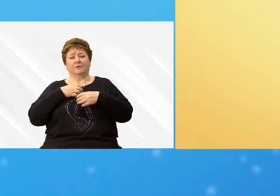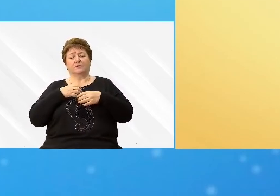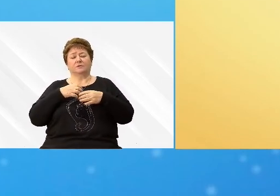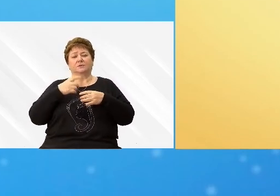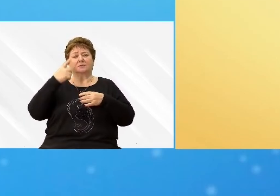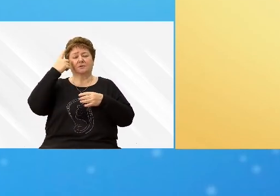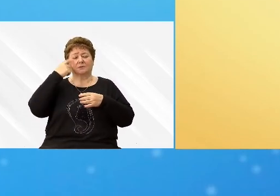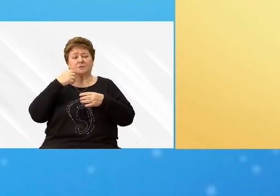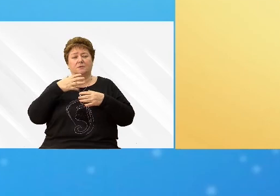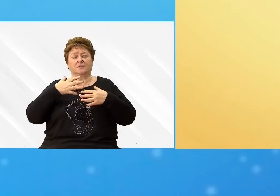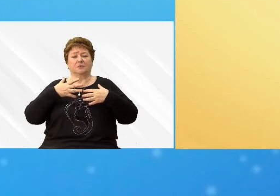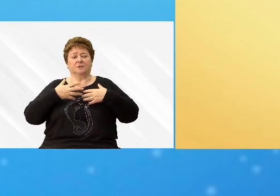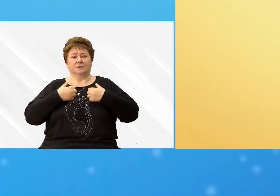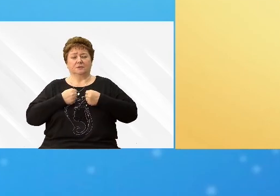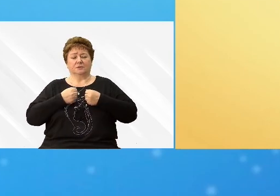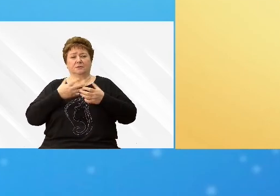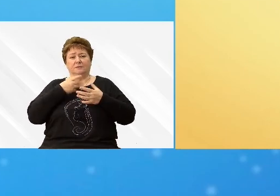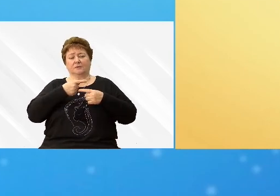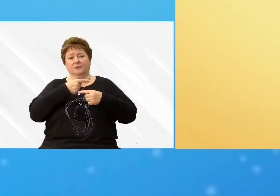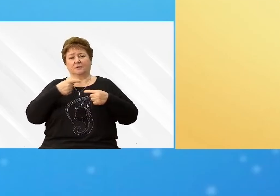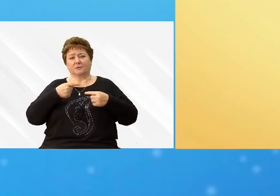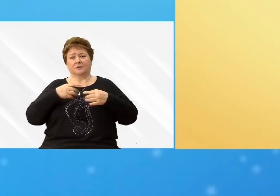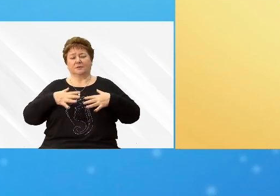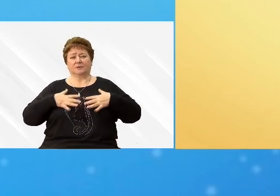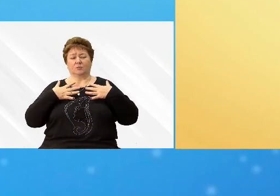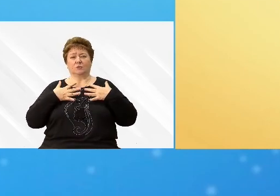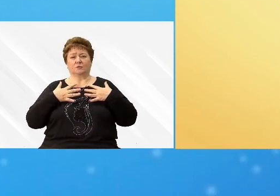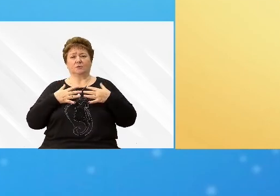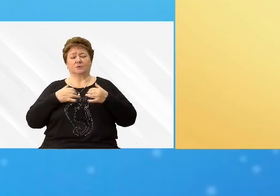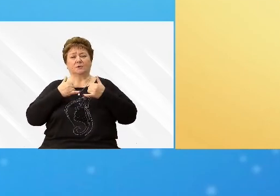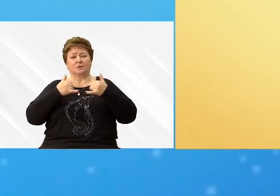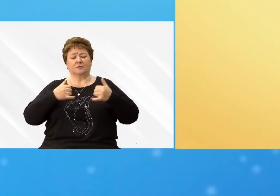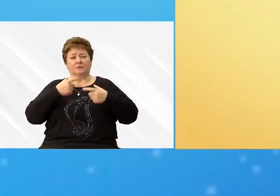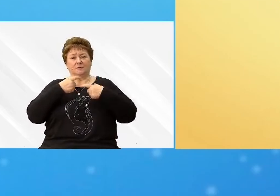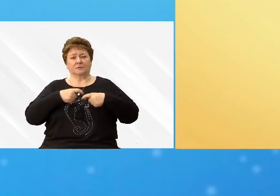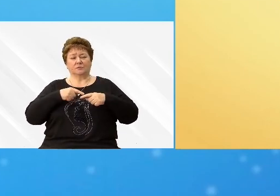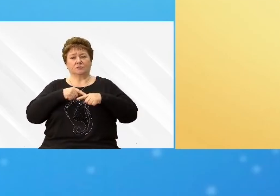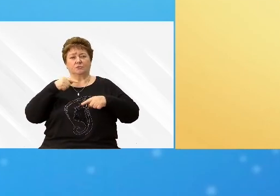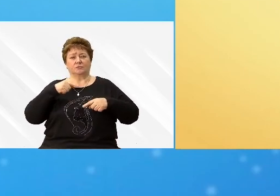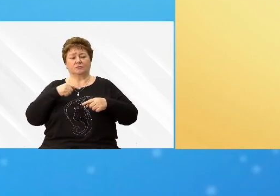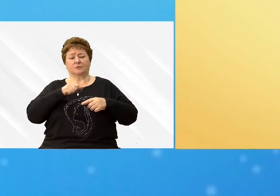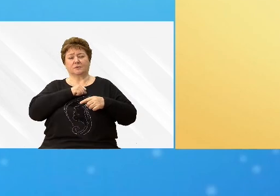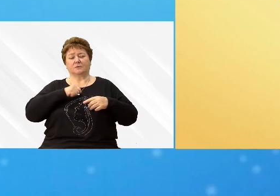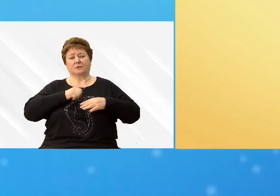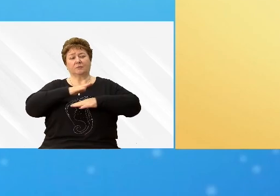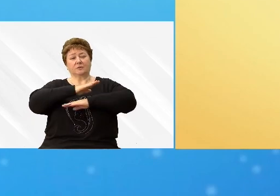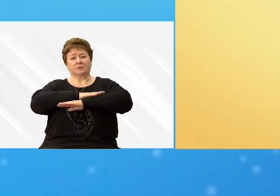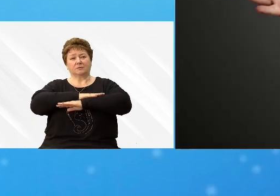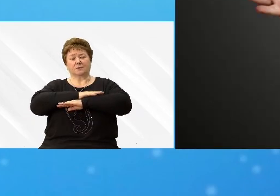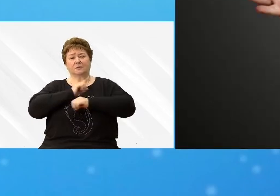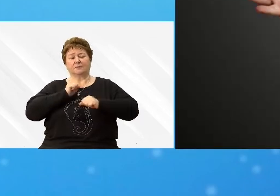уметь сдерживать свои отрицательные эмоции развивать в себе чувство самодисциплины